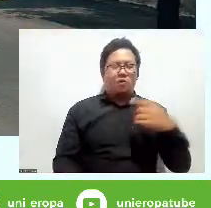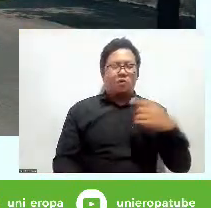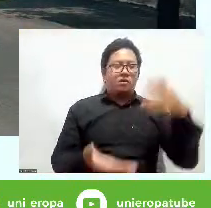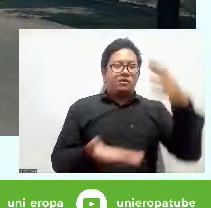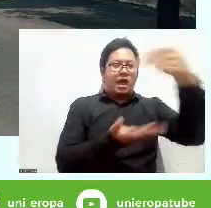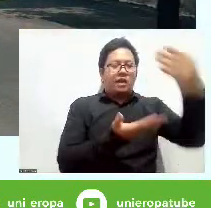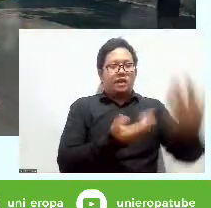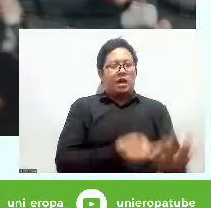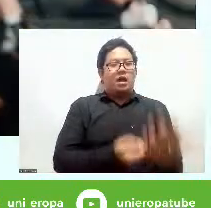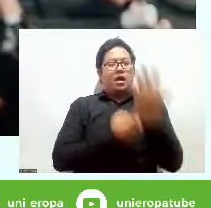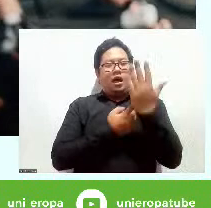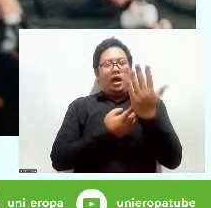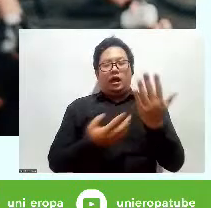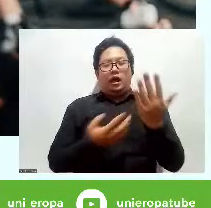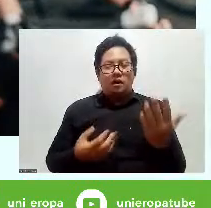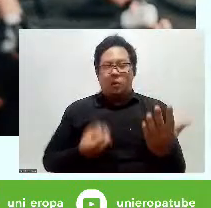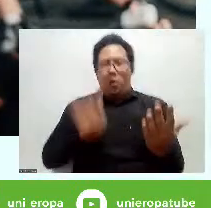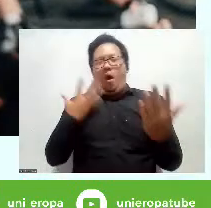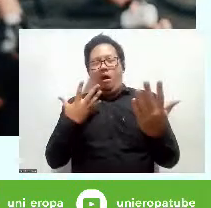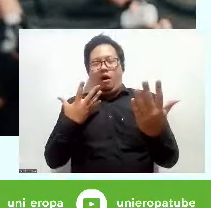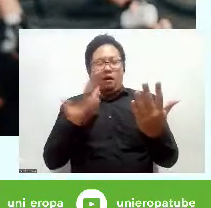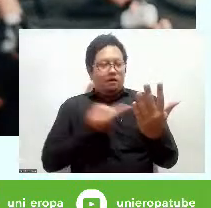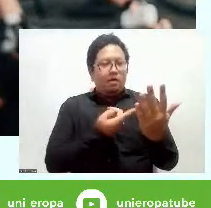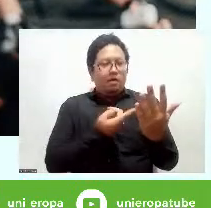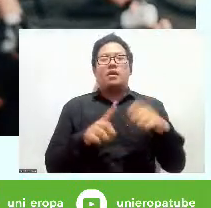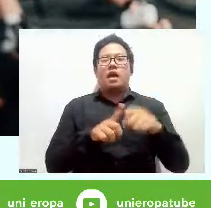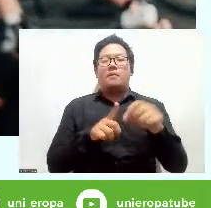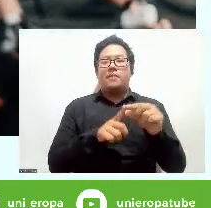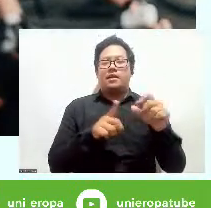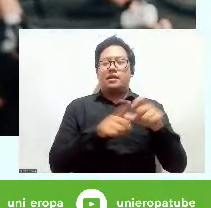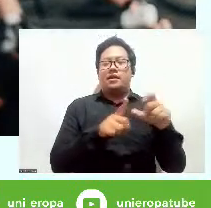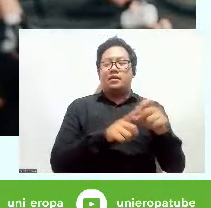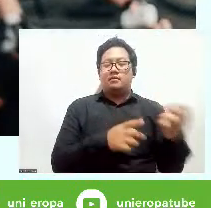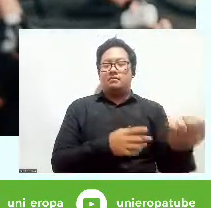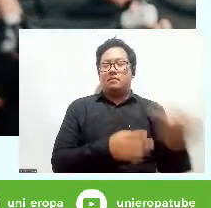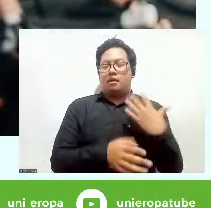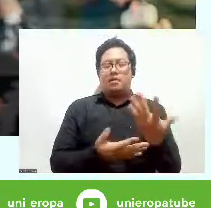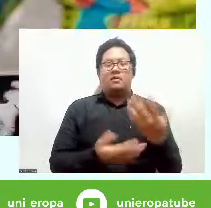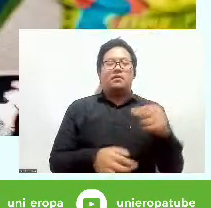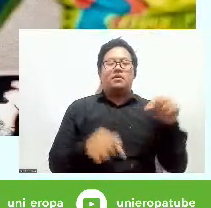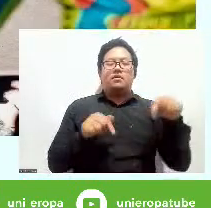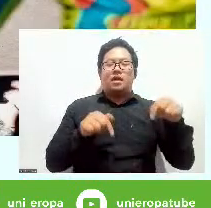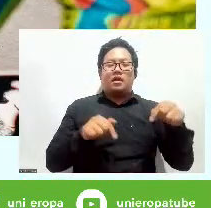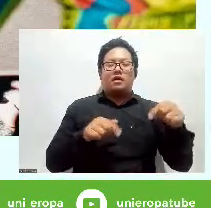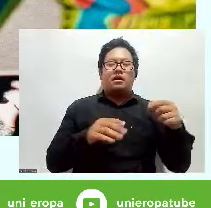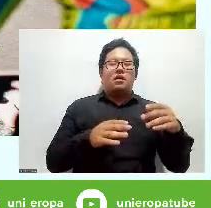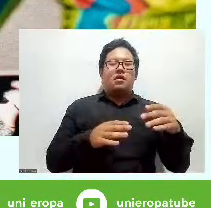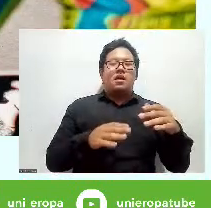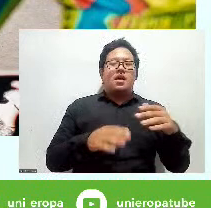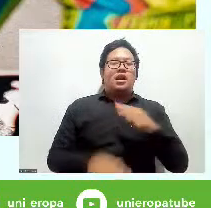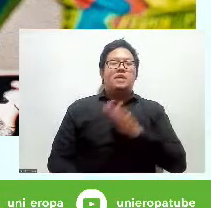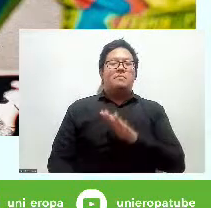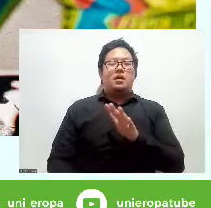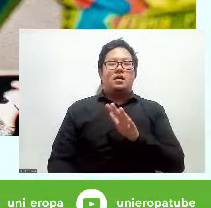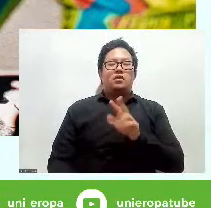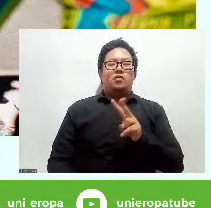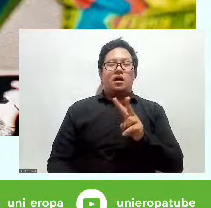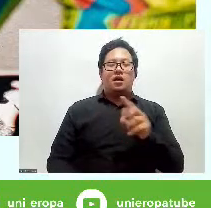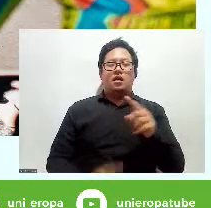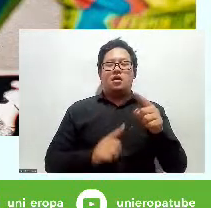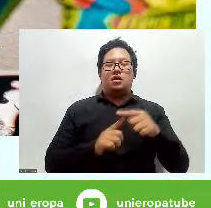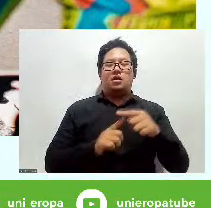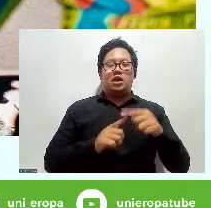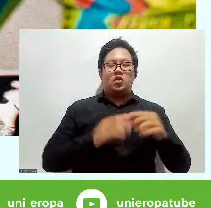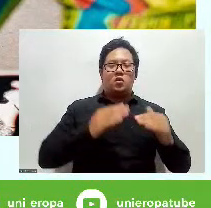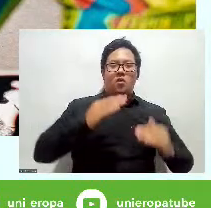kpbb komite penghapusan bensin bertimbal itu saat ini sudah tembus diatas 52 trilyun untuk Jakarta saja